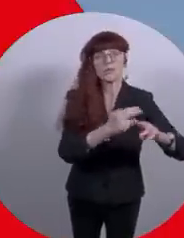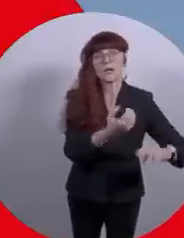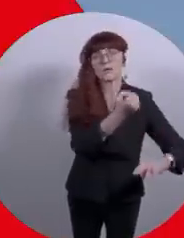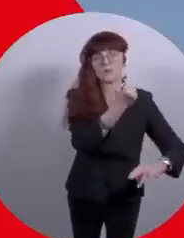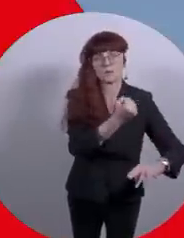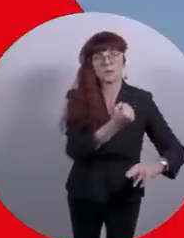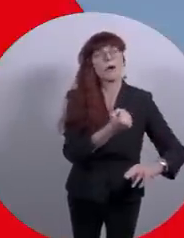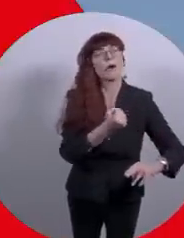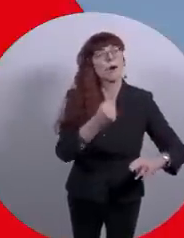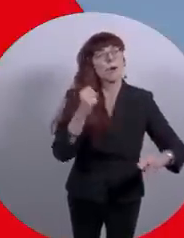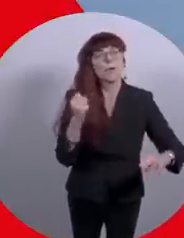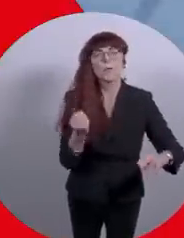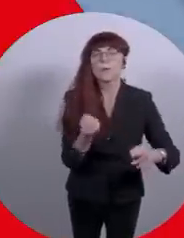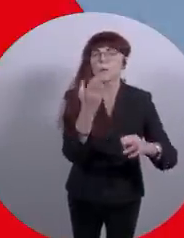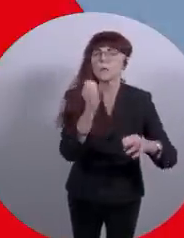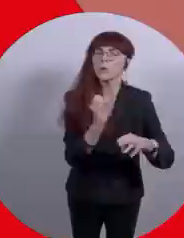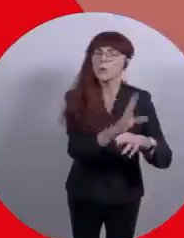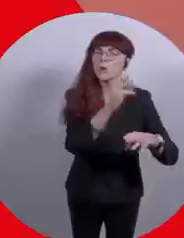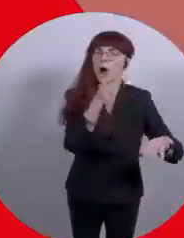auf und Freundschaft